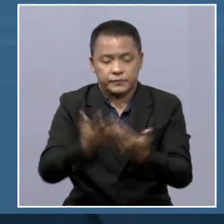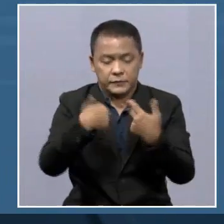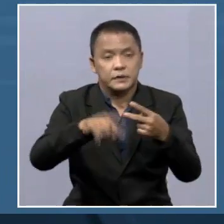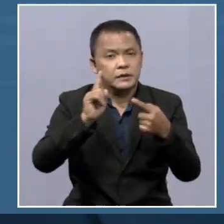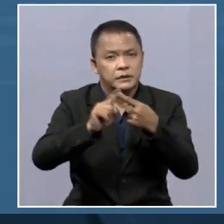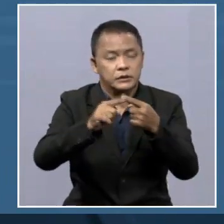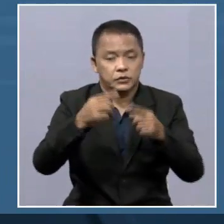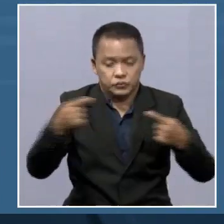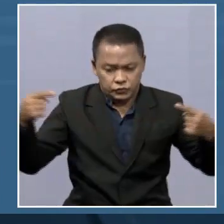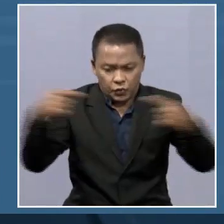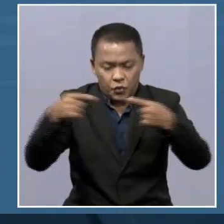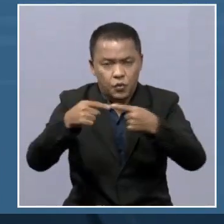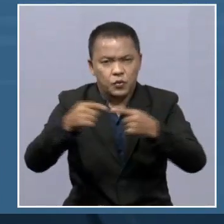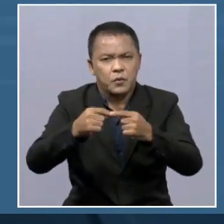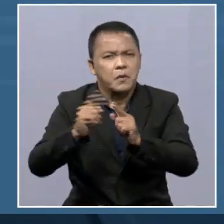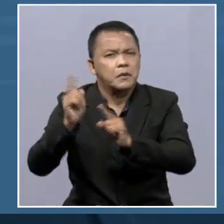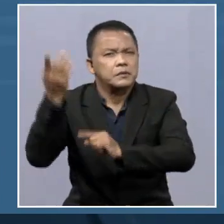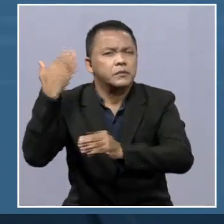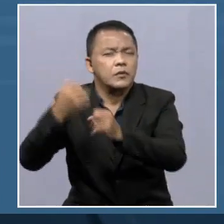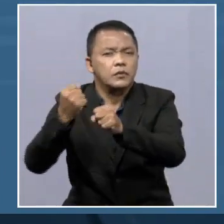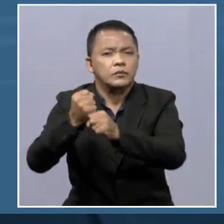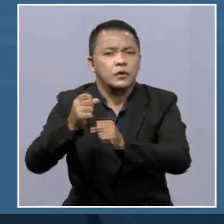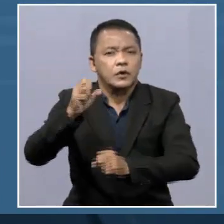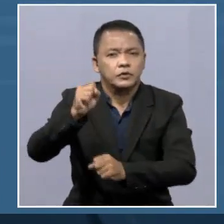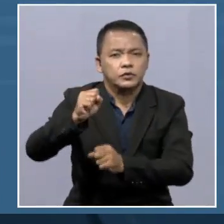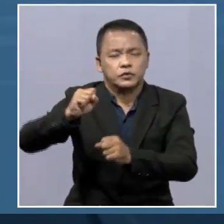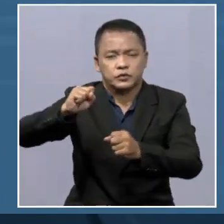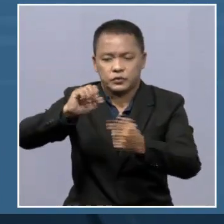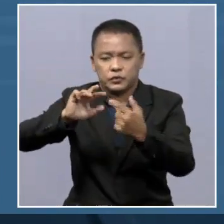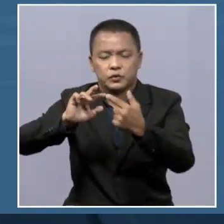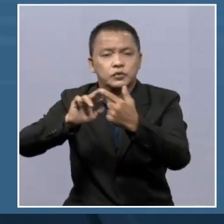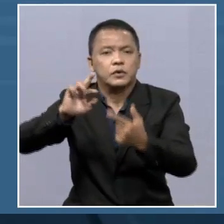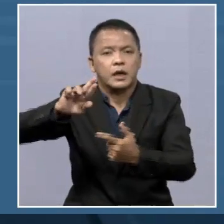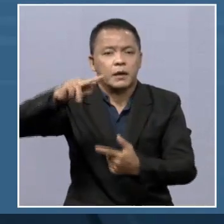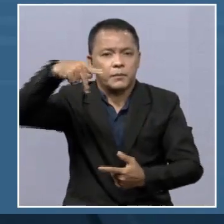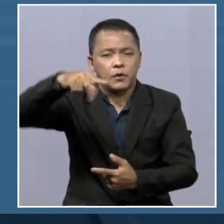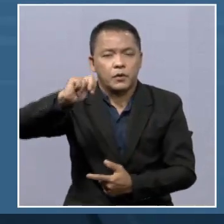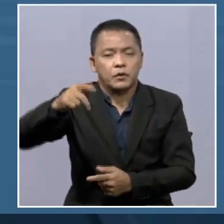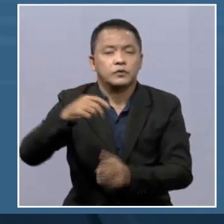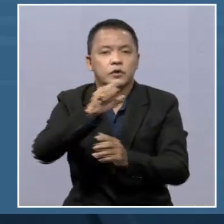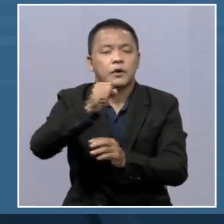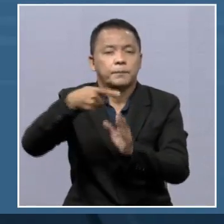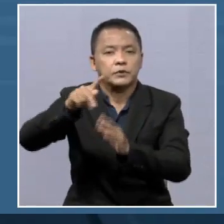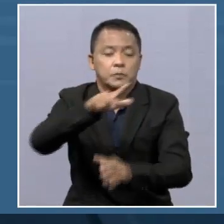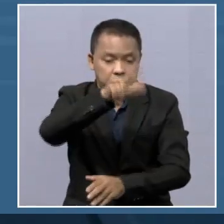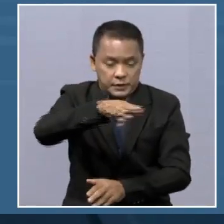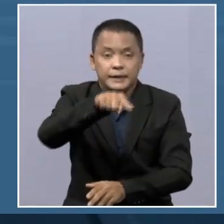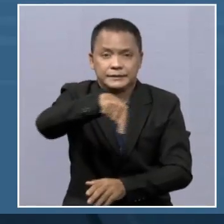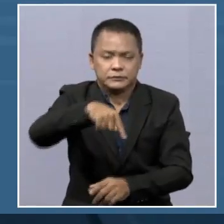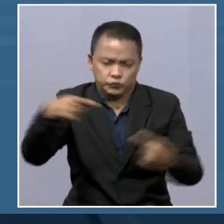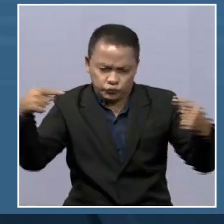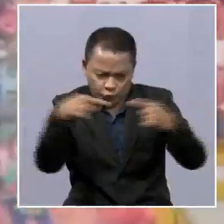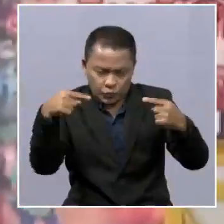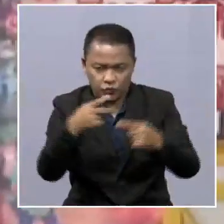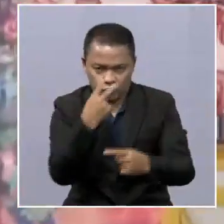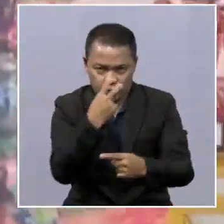1เนี่ยต้องไปชนกับแชมป์หลายสมัยก็คือคุณสุรพงษ์อึ้งอัมพรวิไลส.ส.ปทุมธานีจากเพื่อไทยครับก็เลยมองกันว่าโอ้